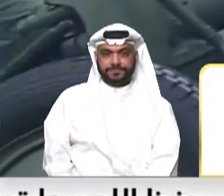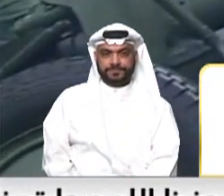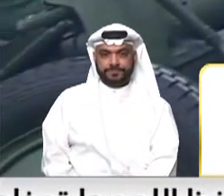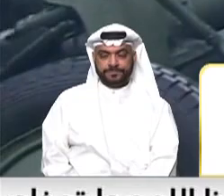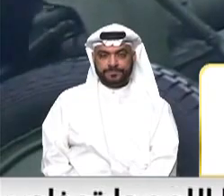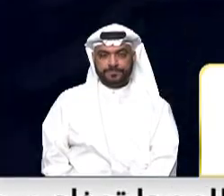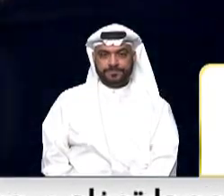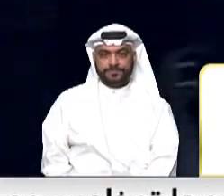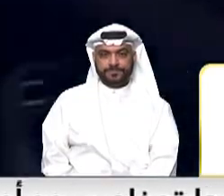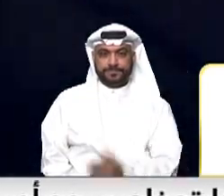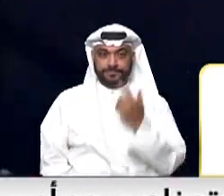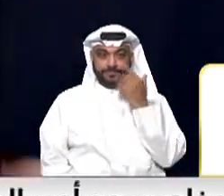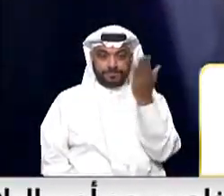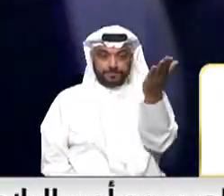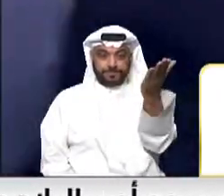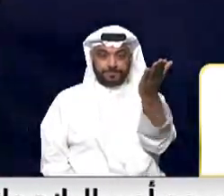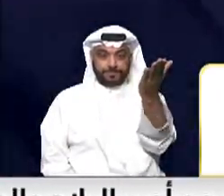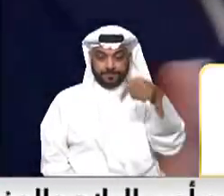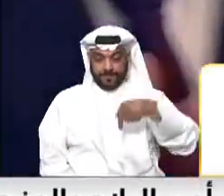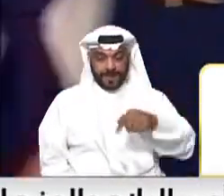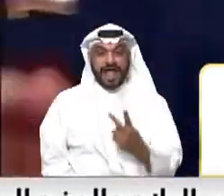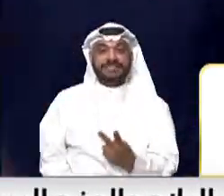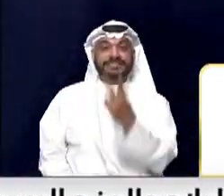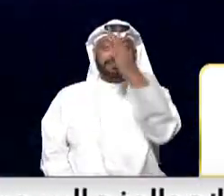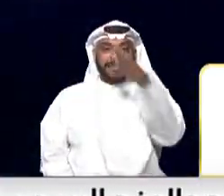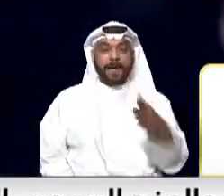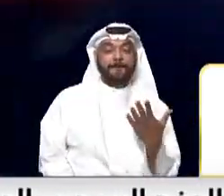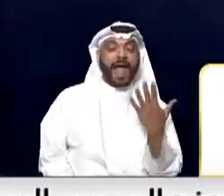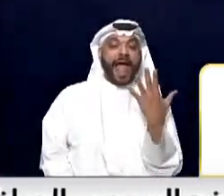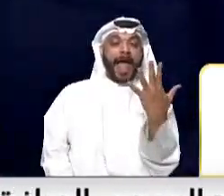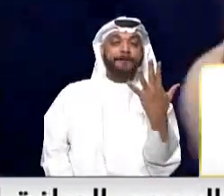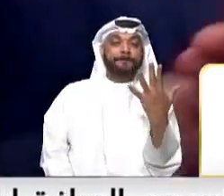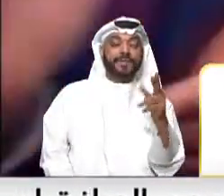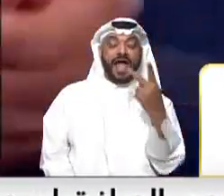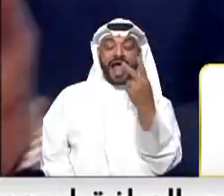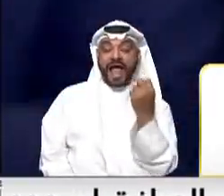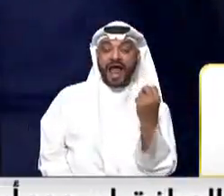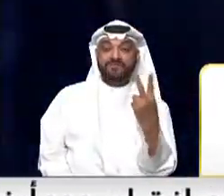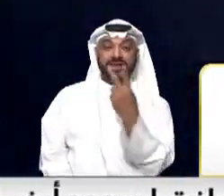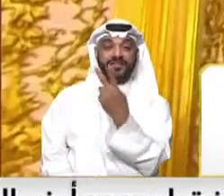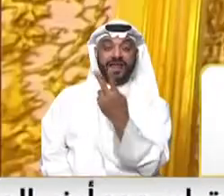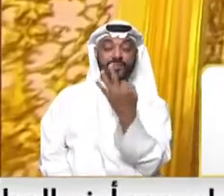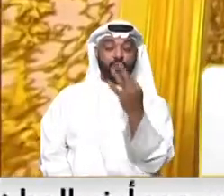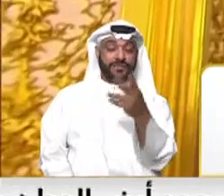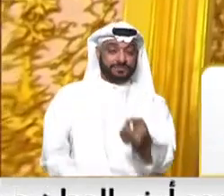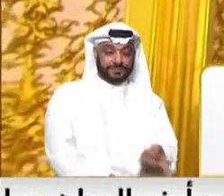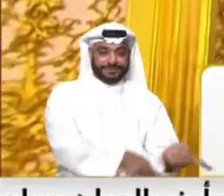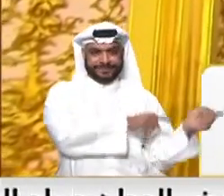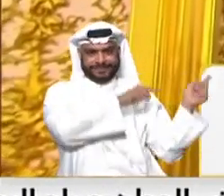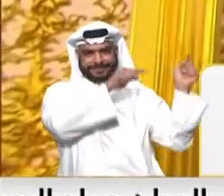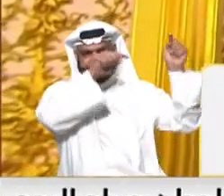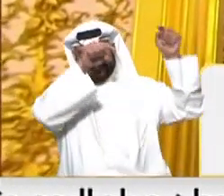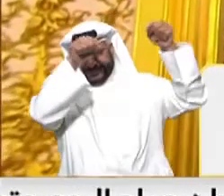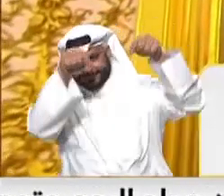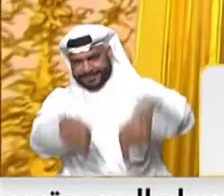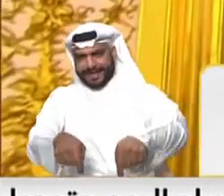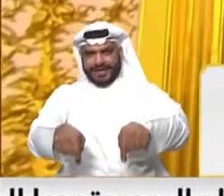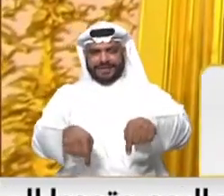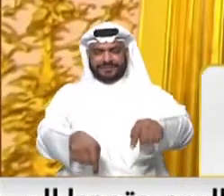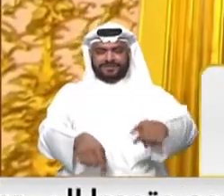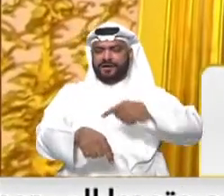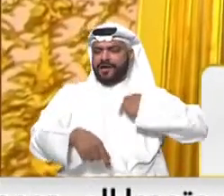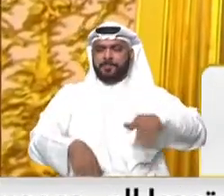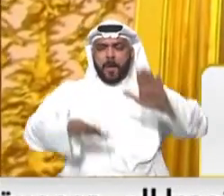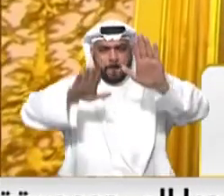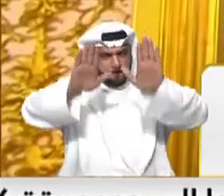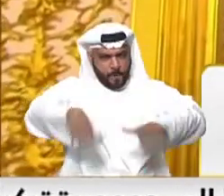والقيم السابع من مايو عام 2024 تاريخ نصب فيه بوتين كاط زعيم للكرملين بقاء